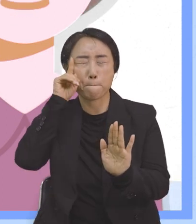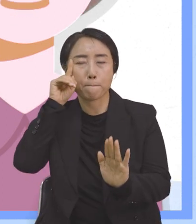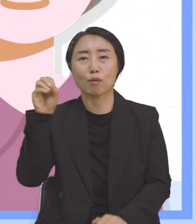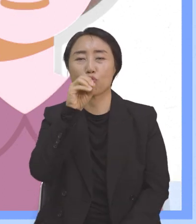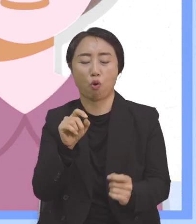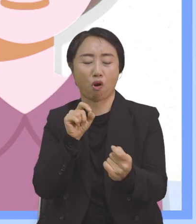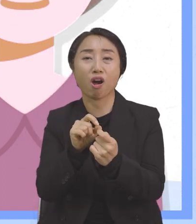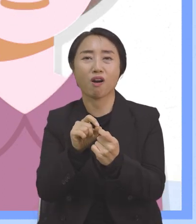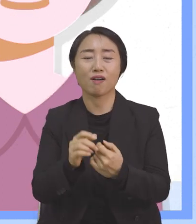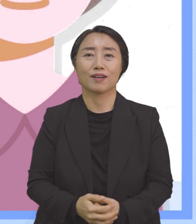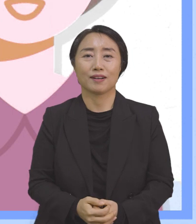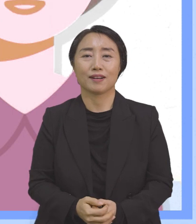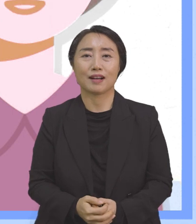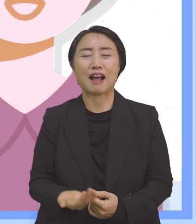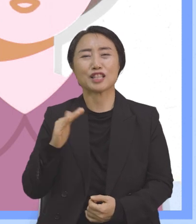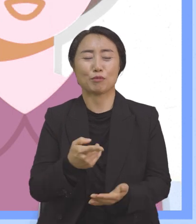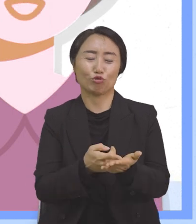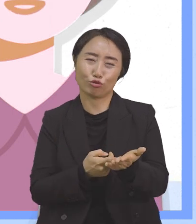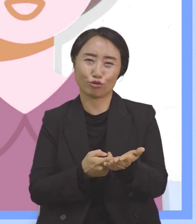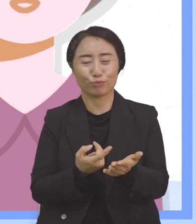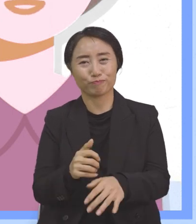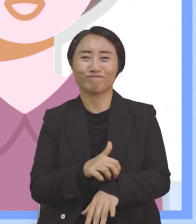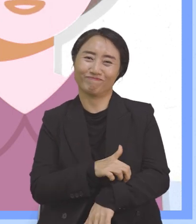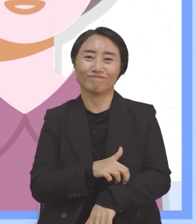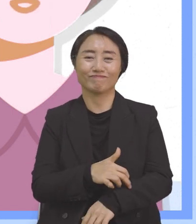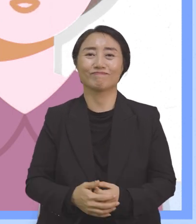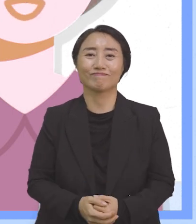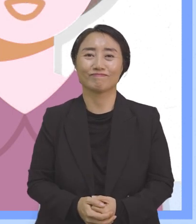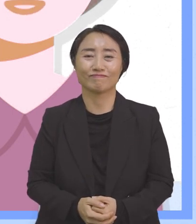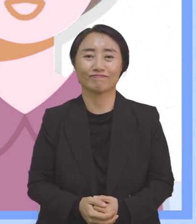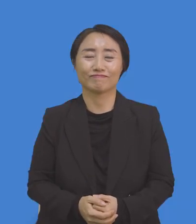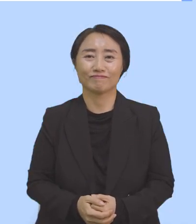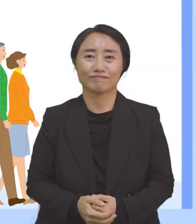효과가 장점입니다. 하지만 수술을 해야 한다는 단점이 있습니다.